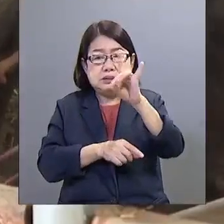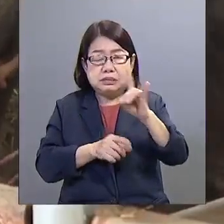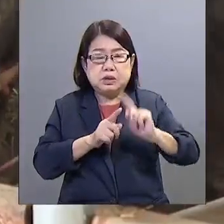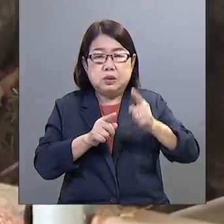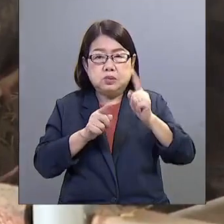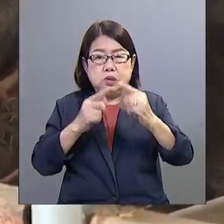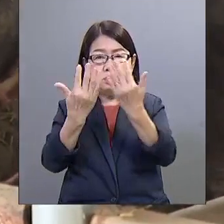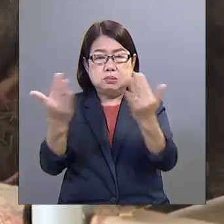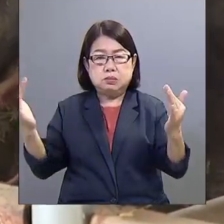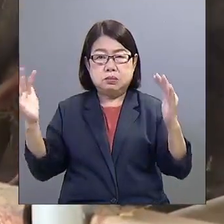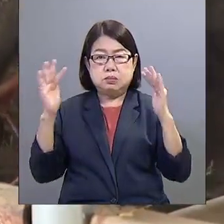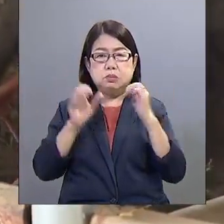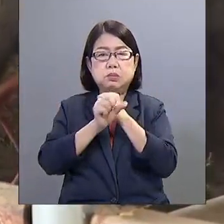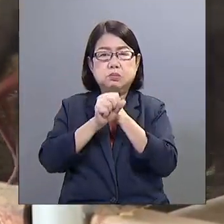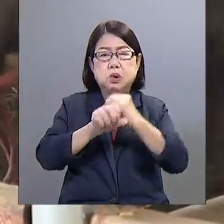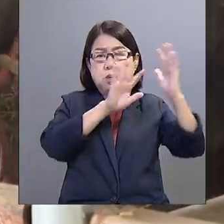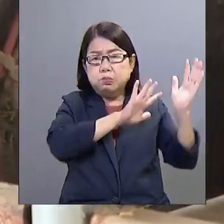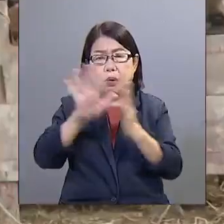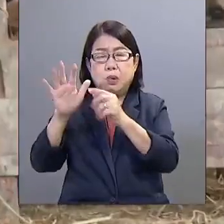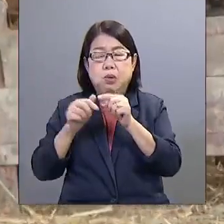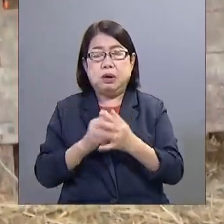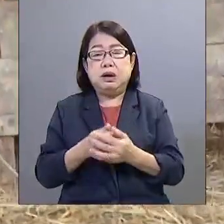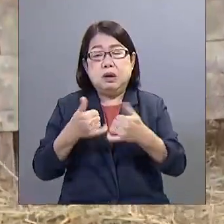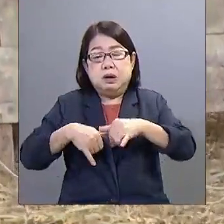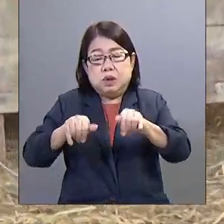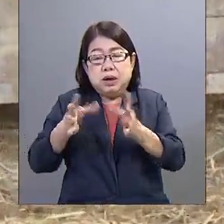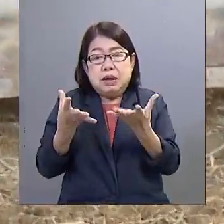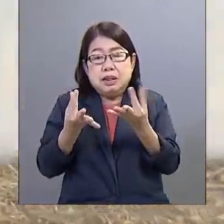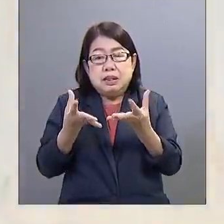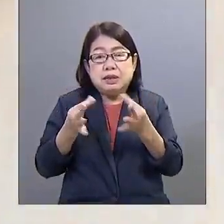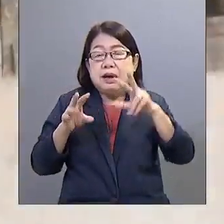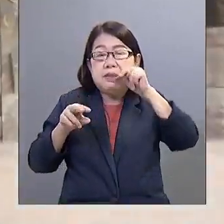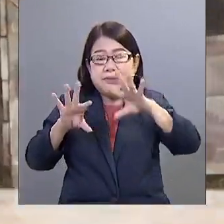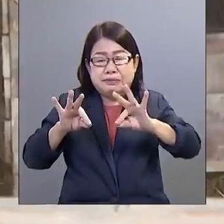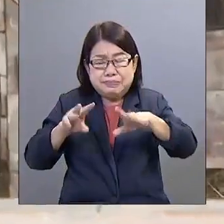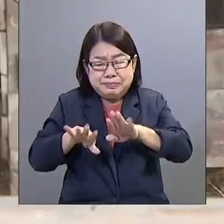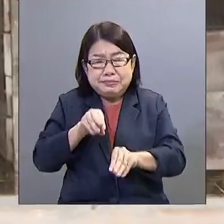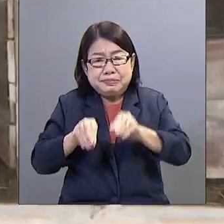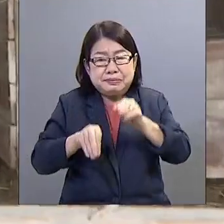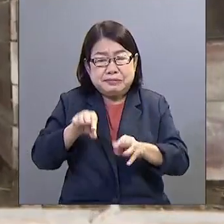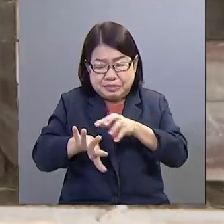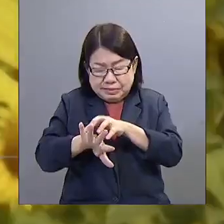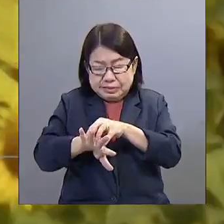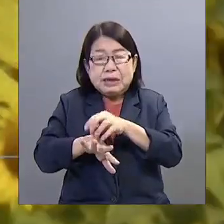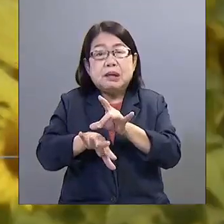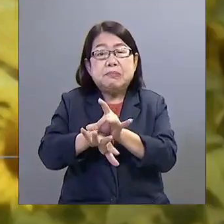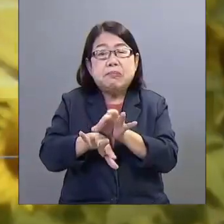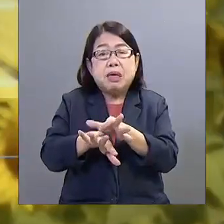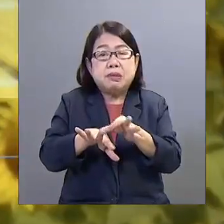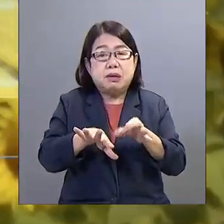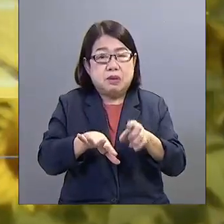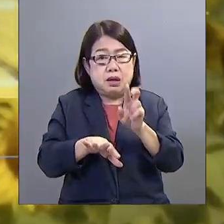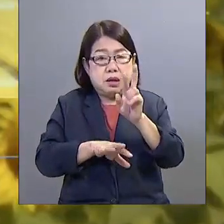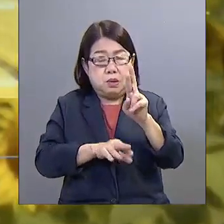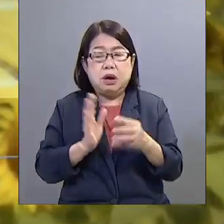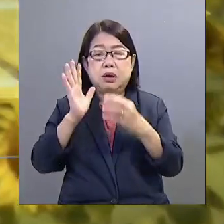แพงกบรมฝนศpetั้ forgive themและไม่ปลใหสัเลี้งอยู่ในที่ชแชดเป็เวลานาน พออาจจะเป็โรกปากเทาเปื่อยได้ภาคกล